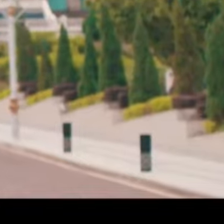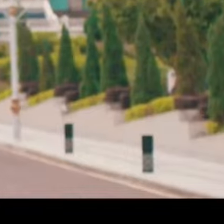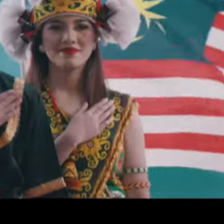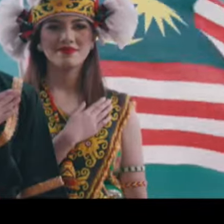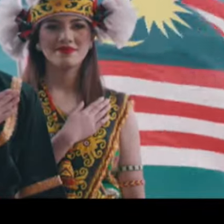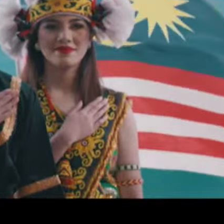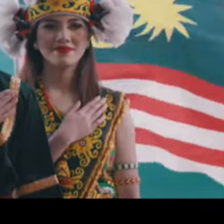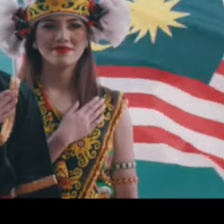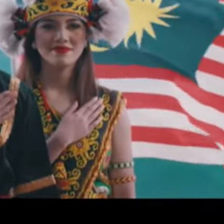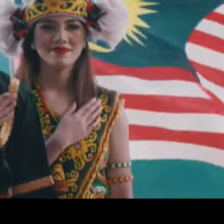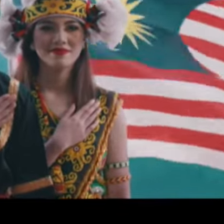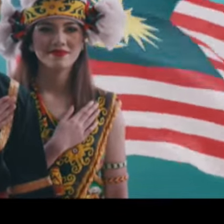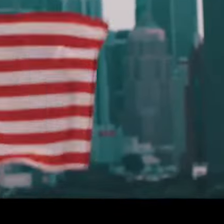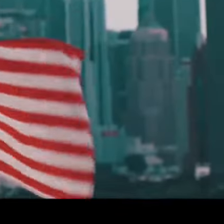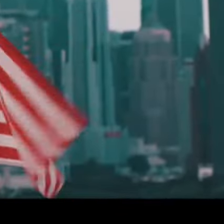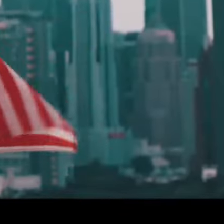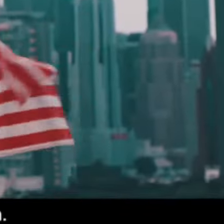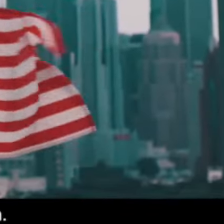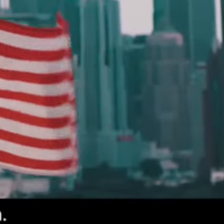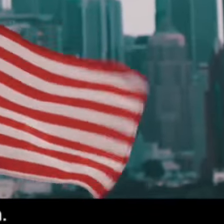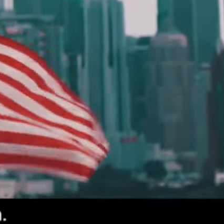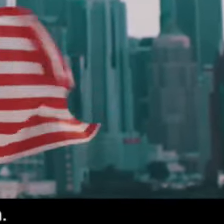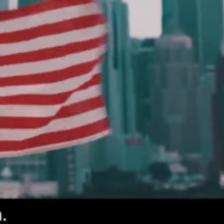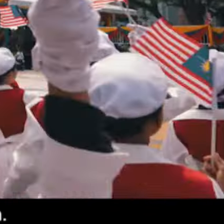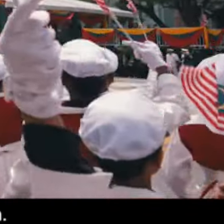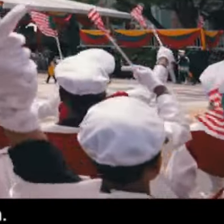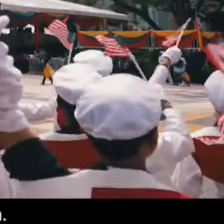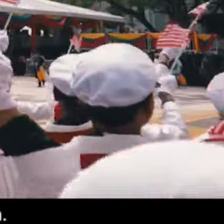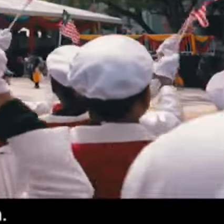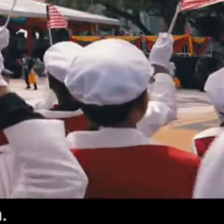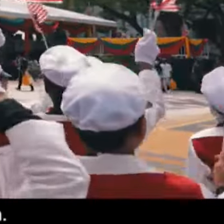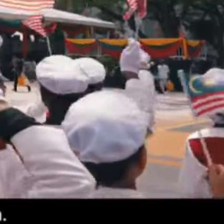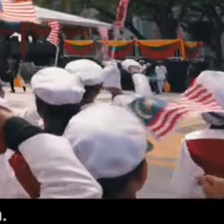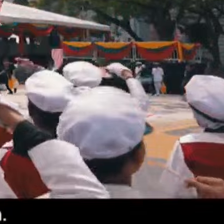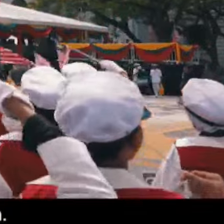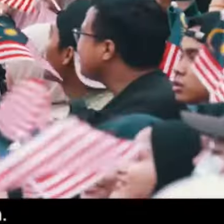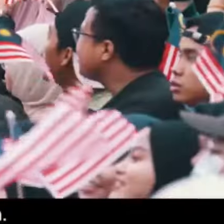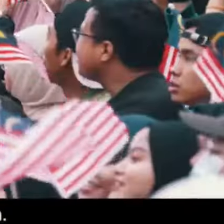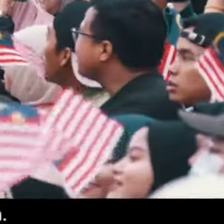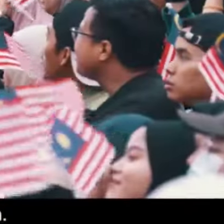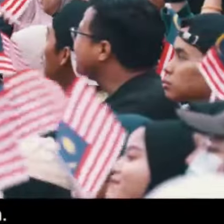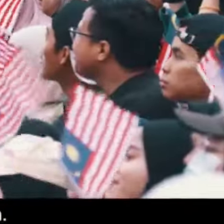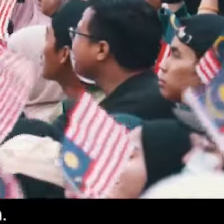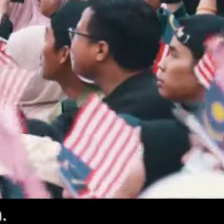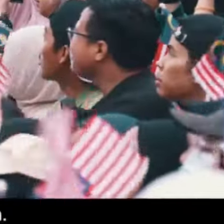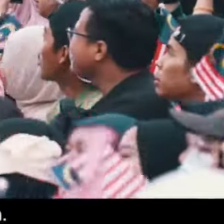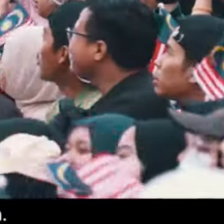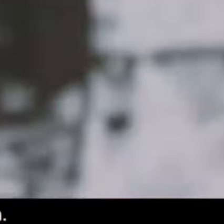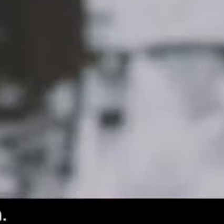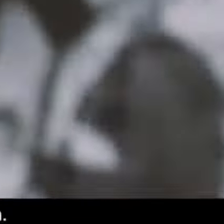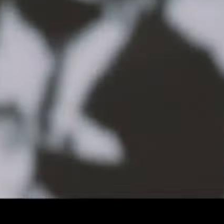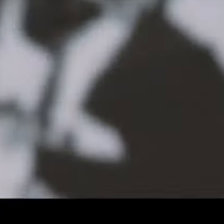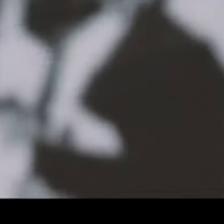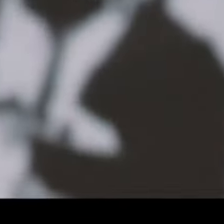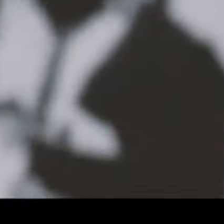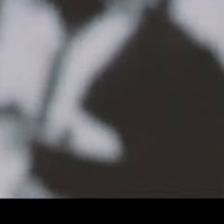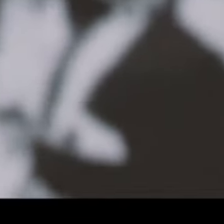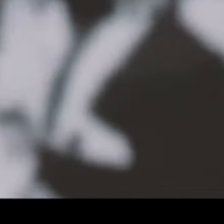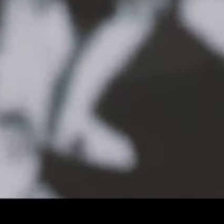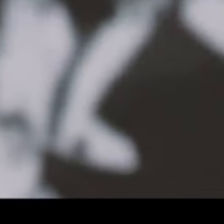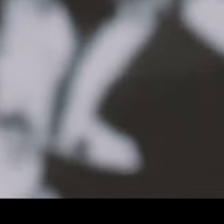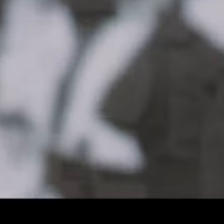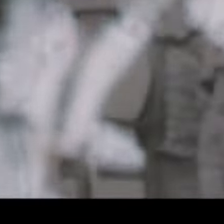Namun, pertautan kita hari ini sama seperti hari pertama kita meraihkan sebuah kebebasan.